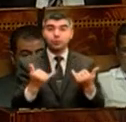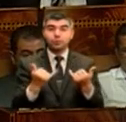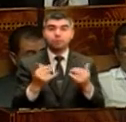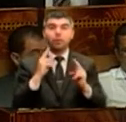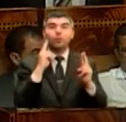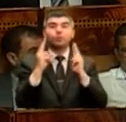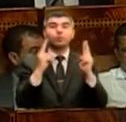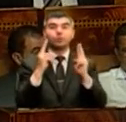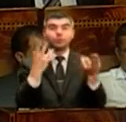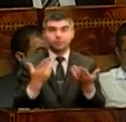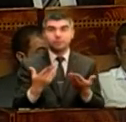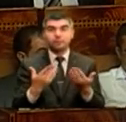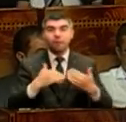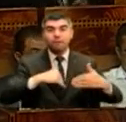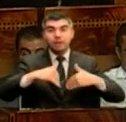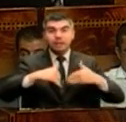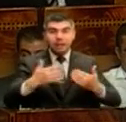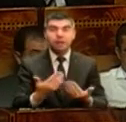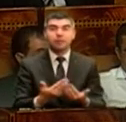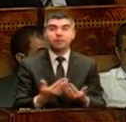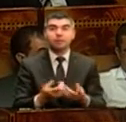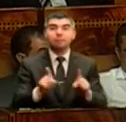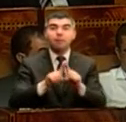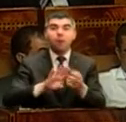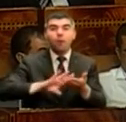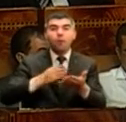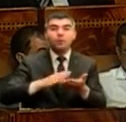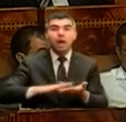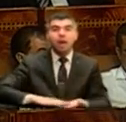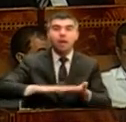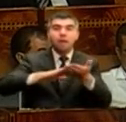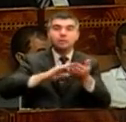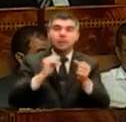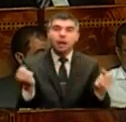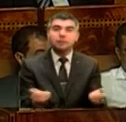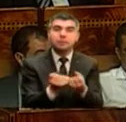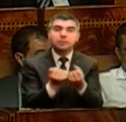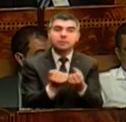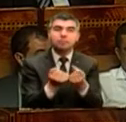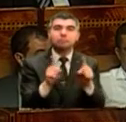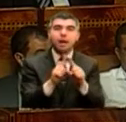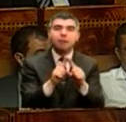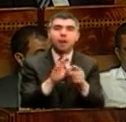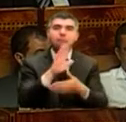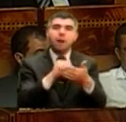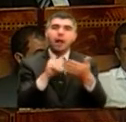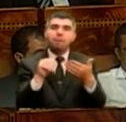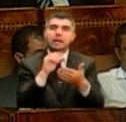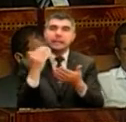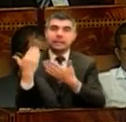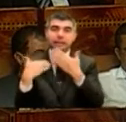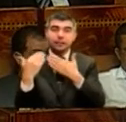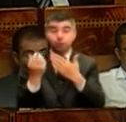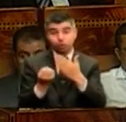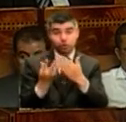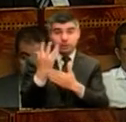فيه، هذا الدور بغيناه تنميوه وتطوروه من بعد انتهاء البرنامج السابق. بغينا البرنامج اللي